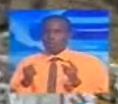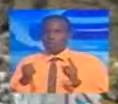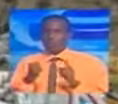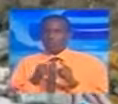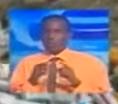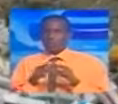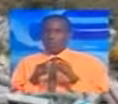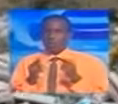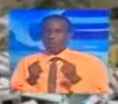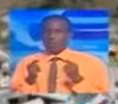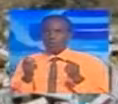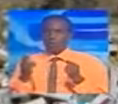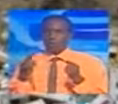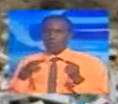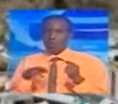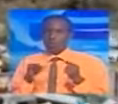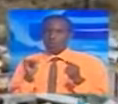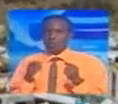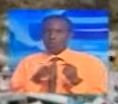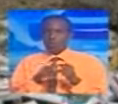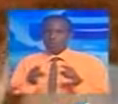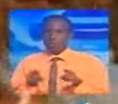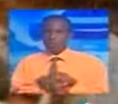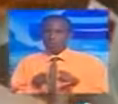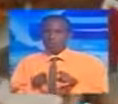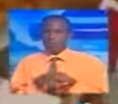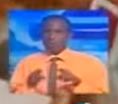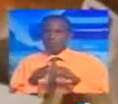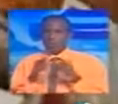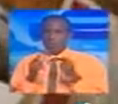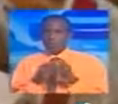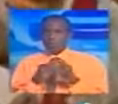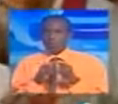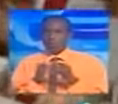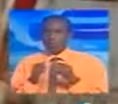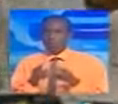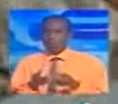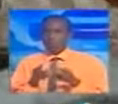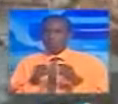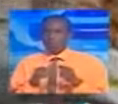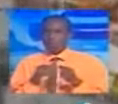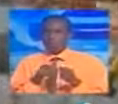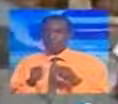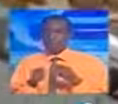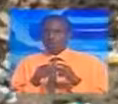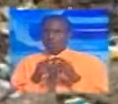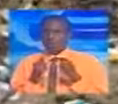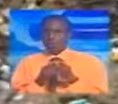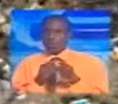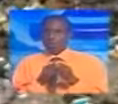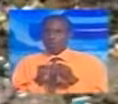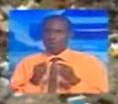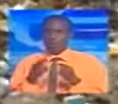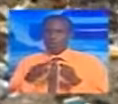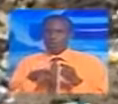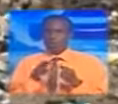et nuit contre la contrebande et met par la même occasion en garde les contrebandiers qui portent atteinte à l'économie du pays ainsi qu'à la santé